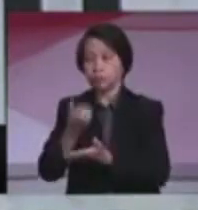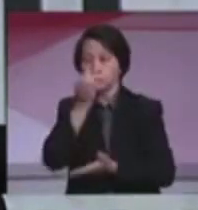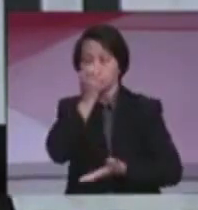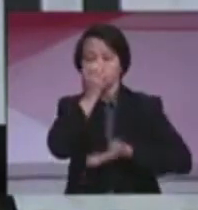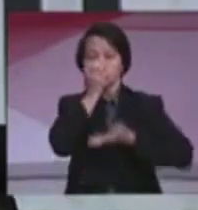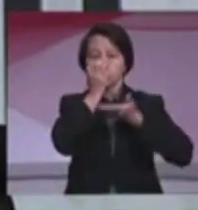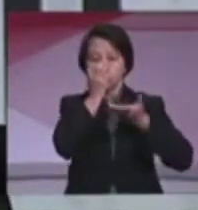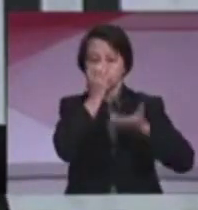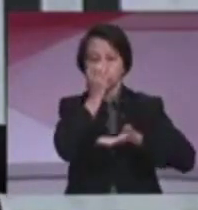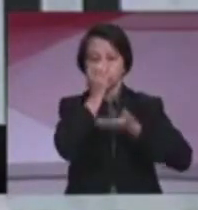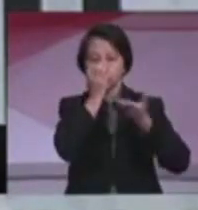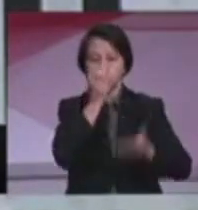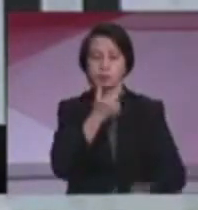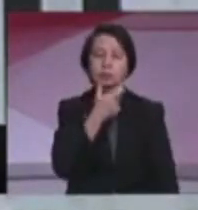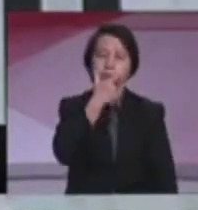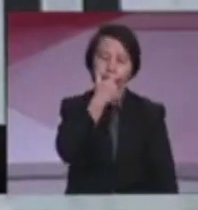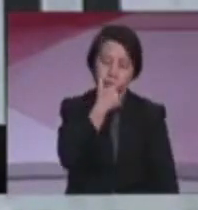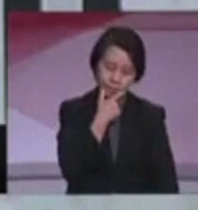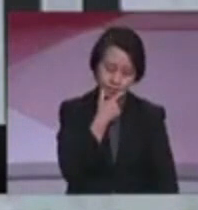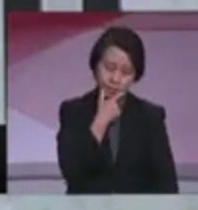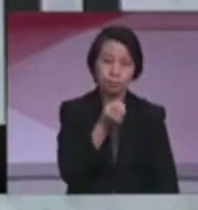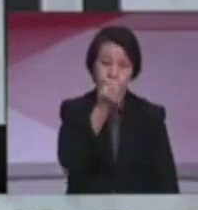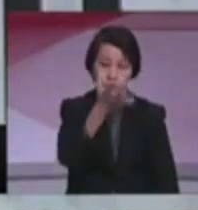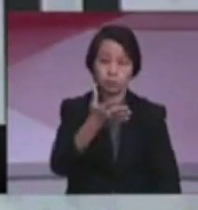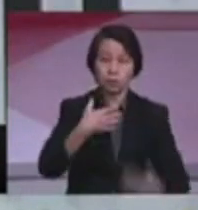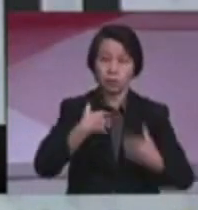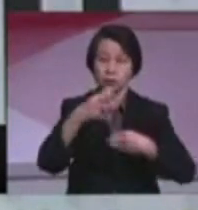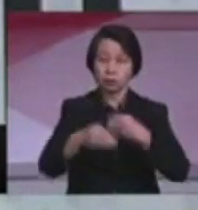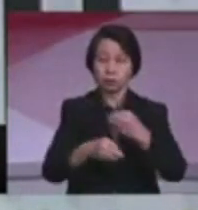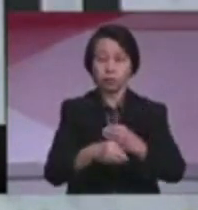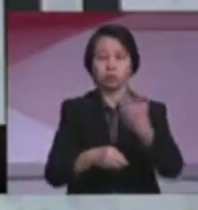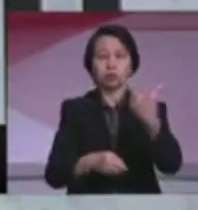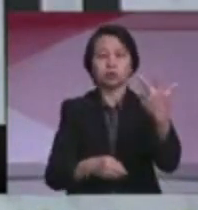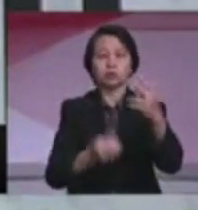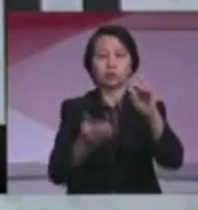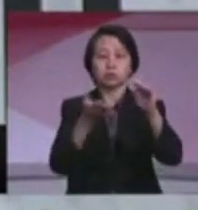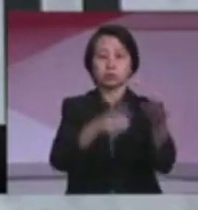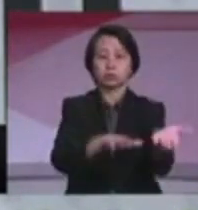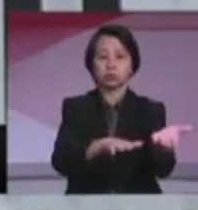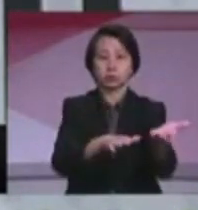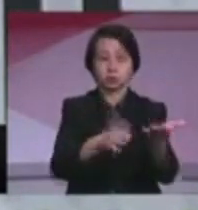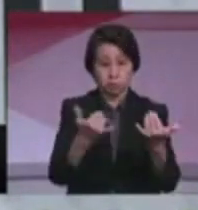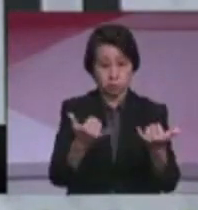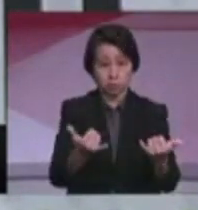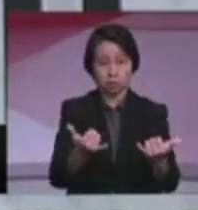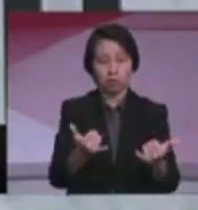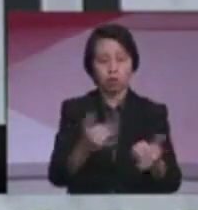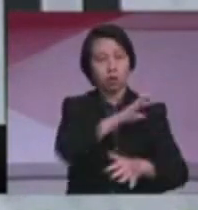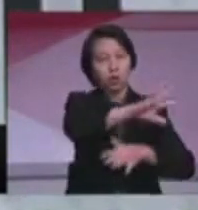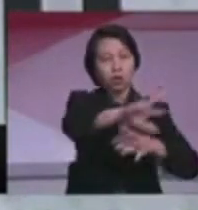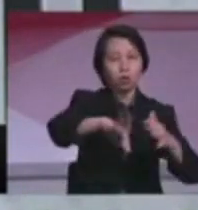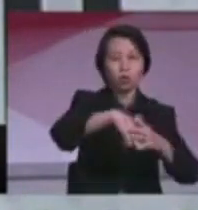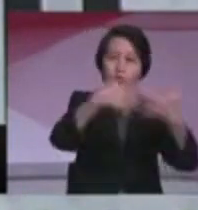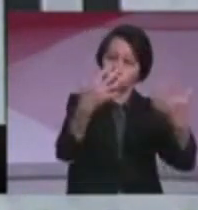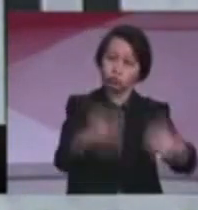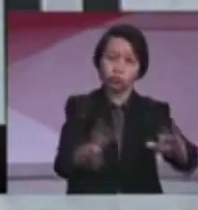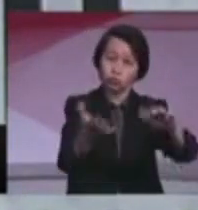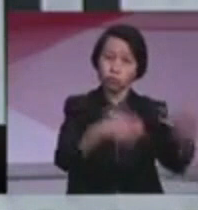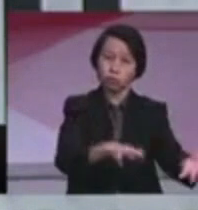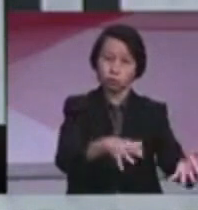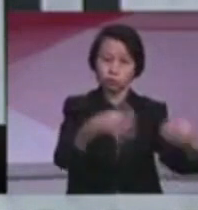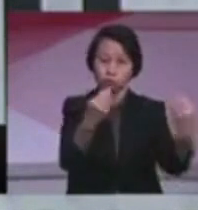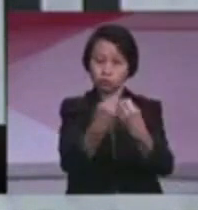kes. Duka cita dimaklumkan terdapat pertambahan 3 kes kematian pada hari ini menjadikan jumlah kumulatif kes